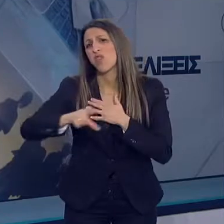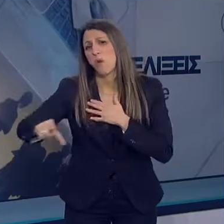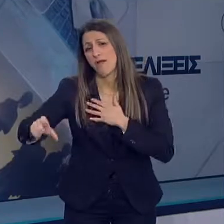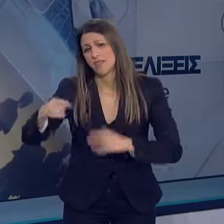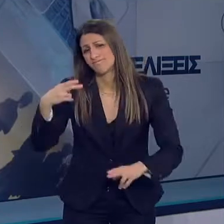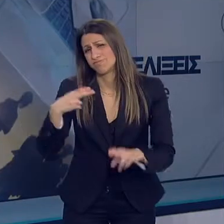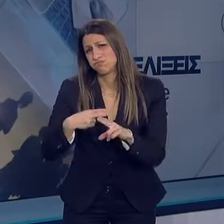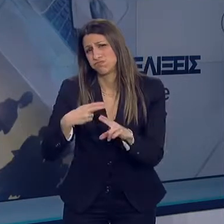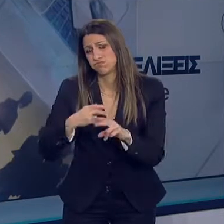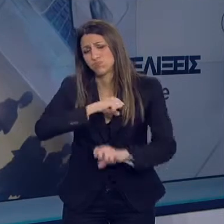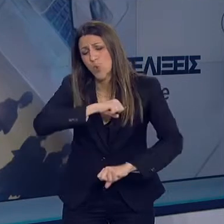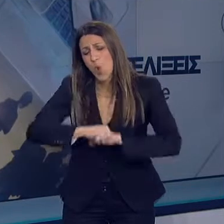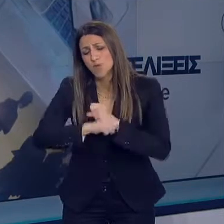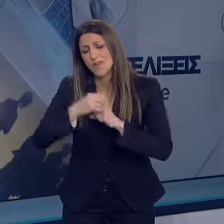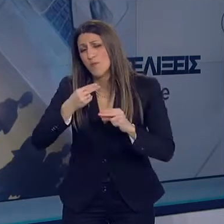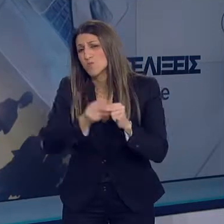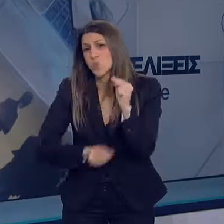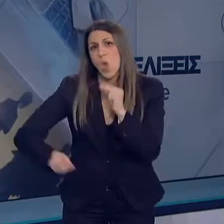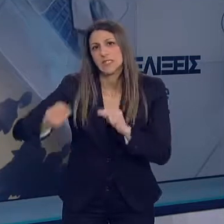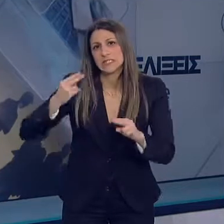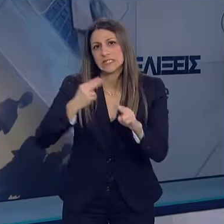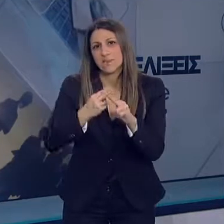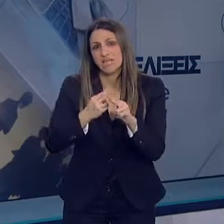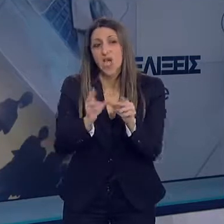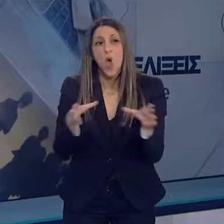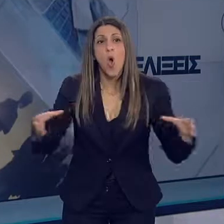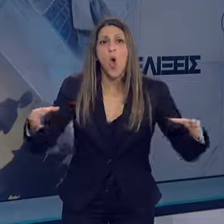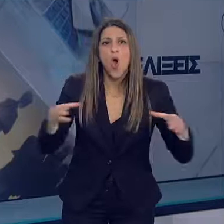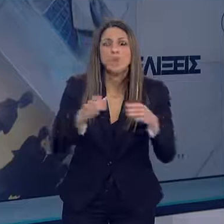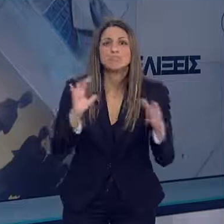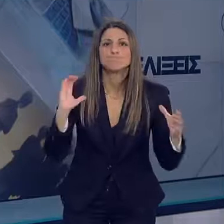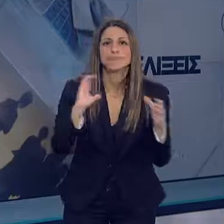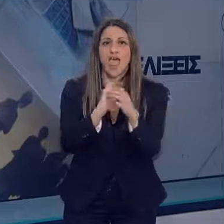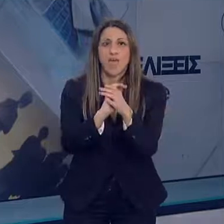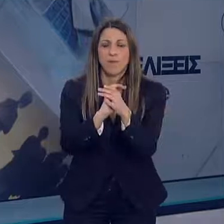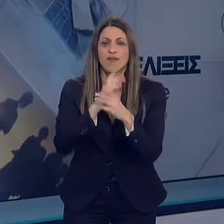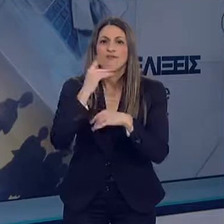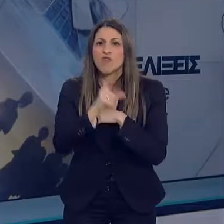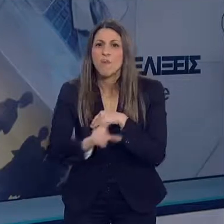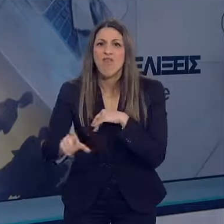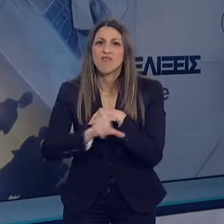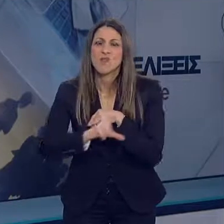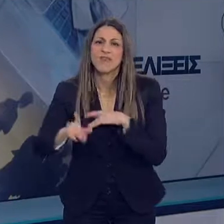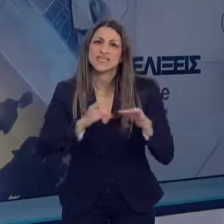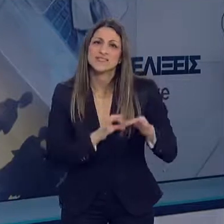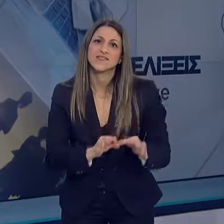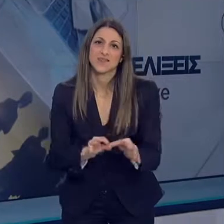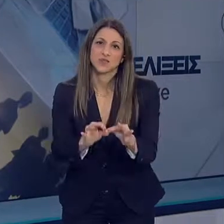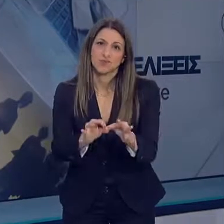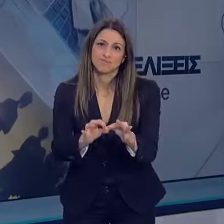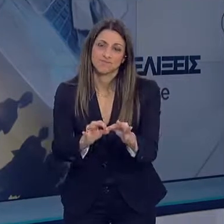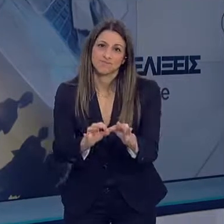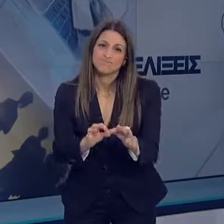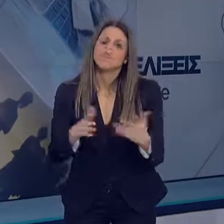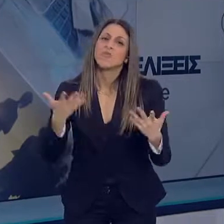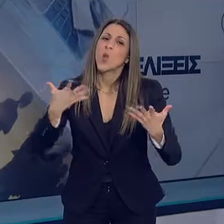νόημα σε αυτή μας την προσπάθεια. Στην προσπάθεια που ενωμένοι όλοι μαζί καταβάλουμε εβδομάδες τώρα. Δίπλα και μαζί με τον Κύριό